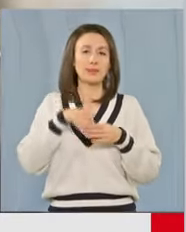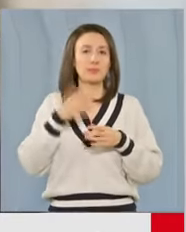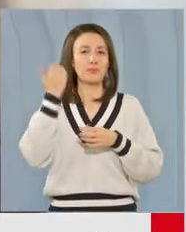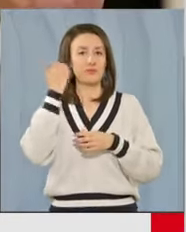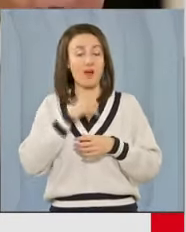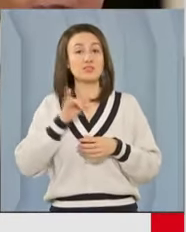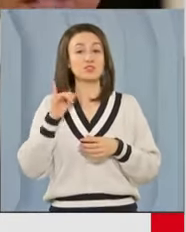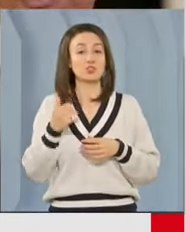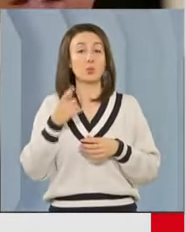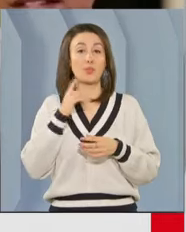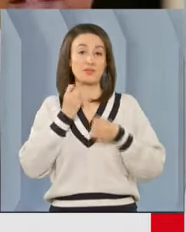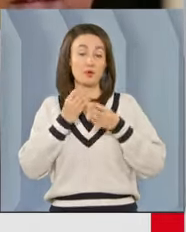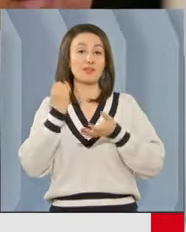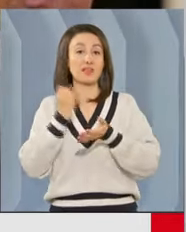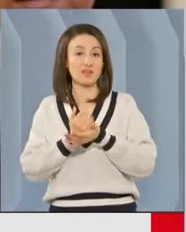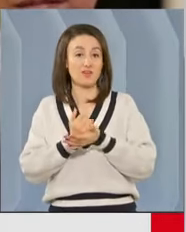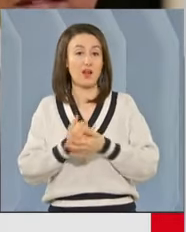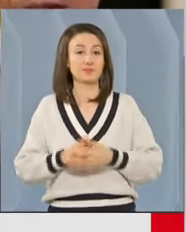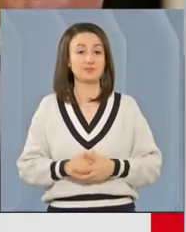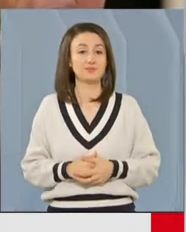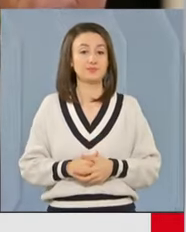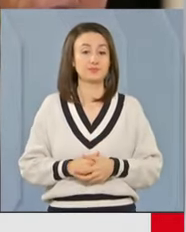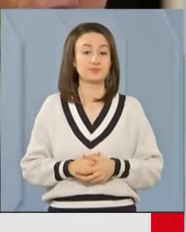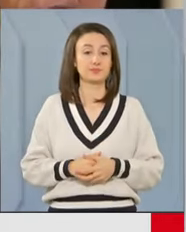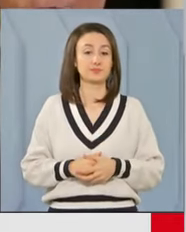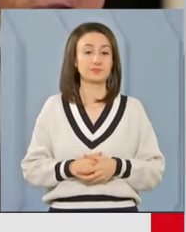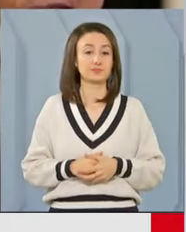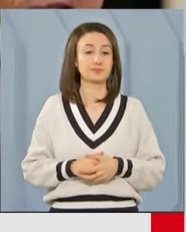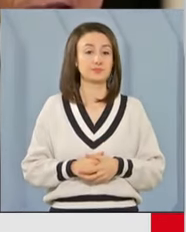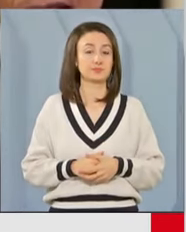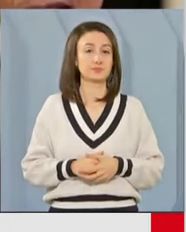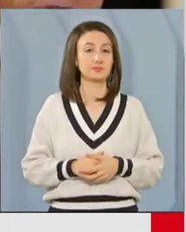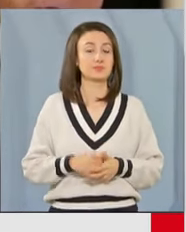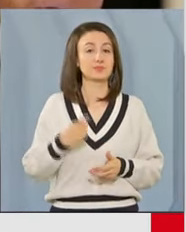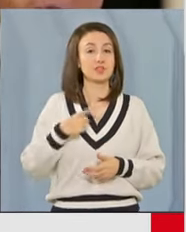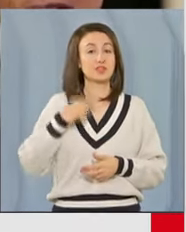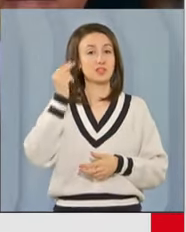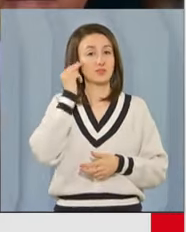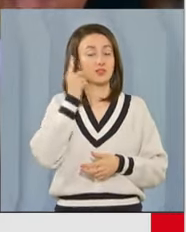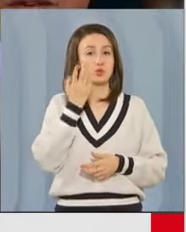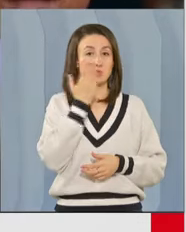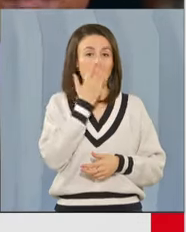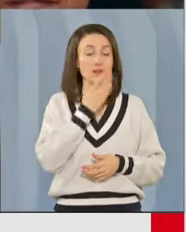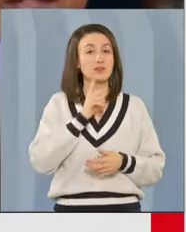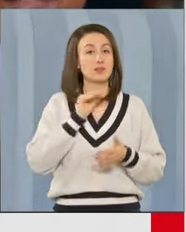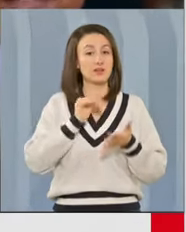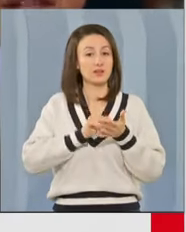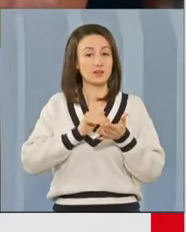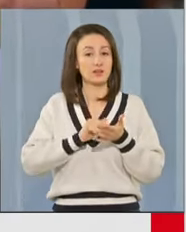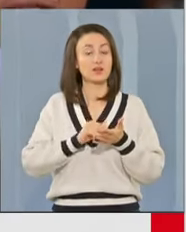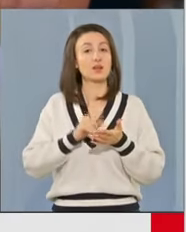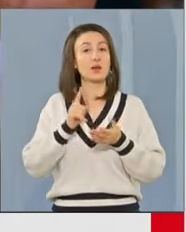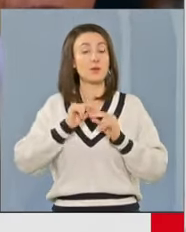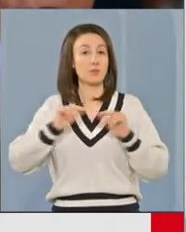acesta și o informație reală adevărată învățăm din școală ar trebui ca